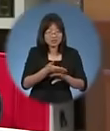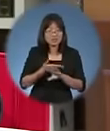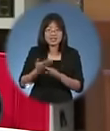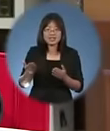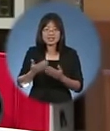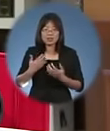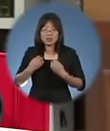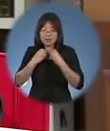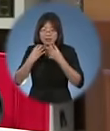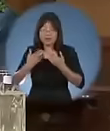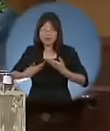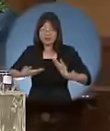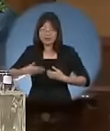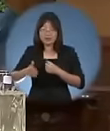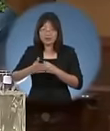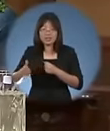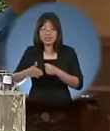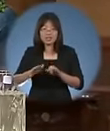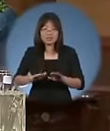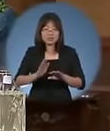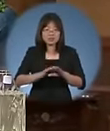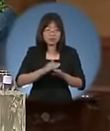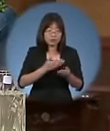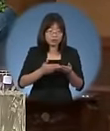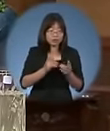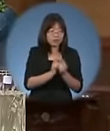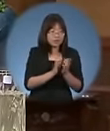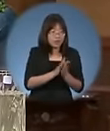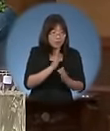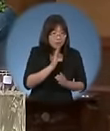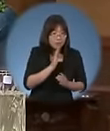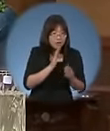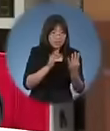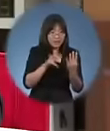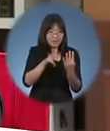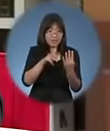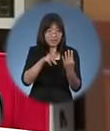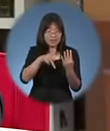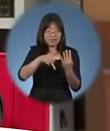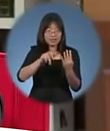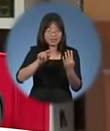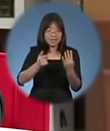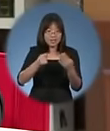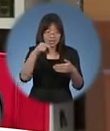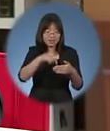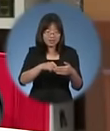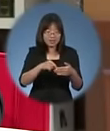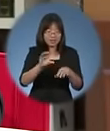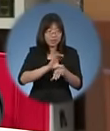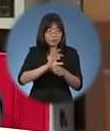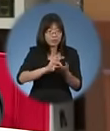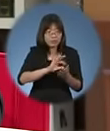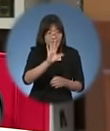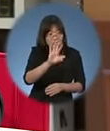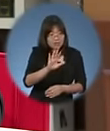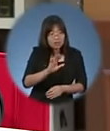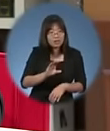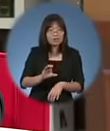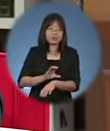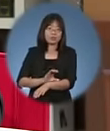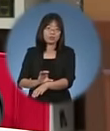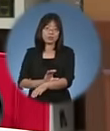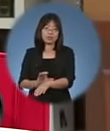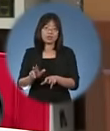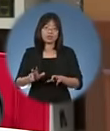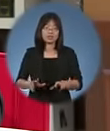예, 예. 지금도 근데 손으로 직접 그리신다면서요? 그럼요. 네 컷짜리 그 칸 안에. 예. 컴퓨터로 안 하세요? 아, 컴퓨터는